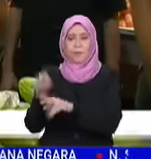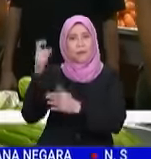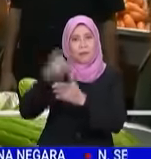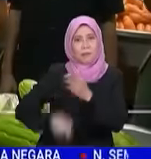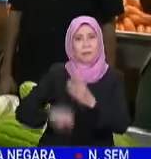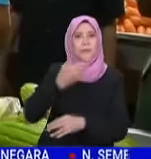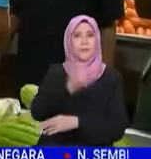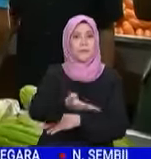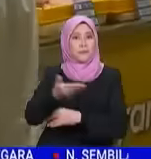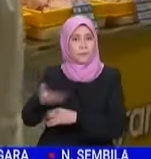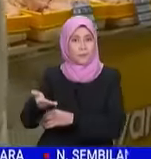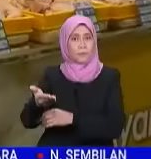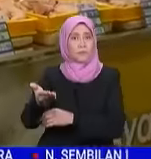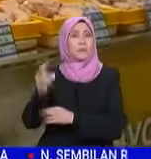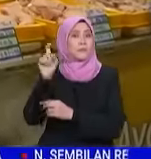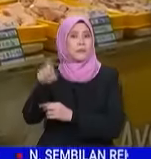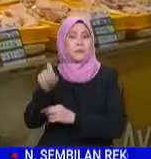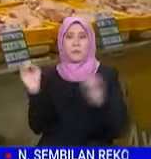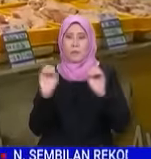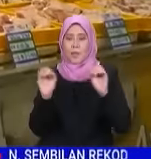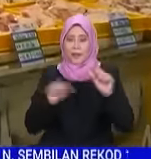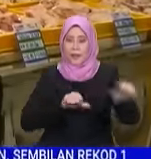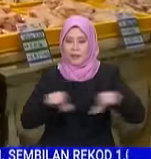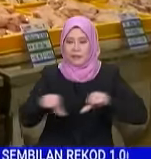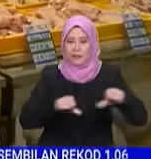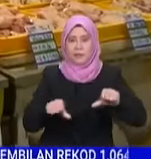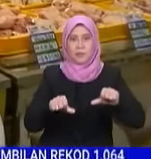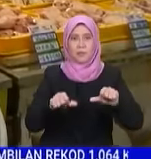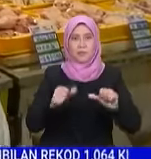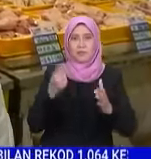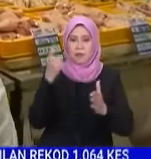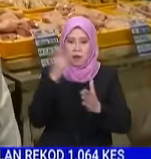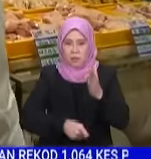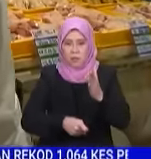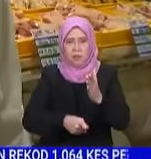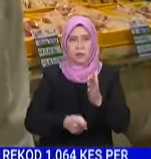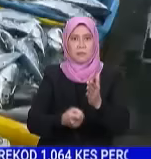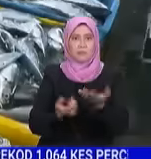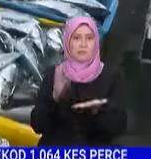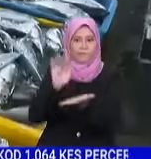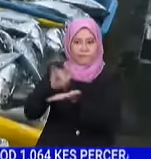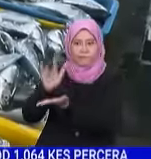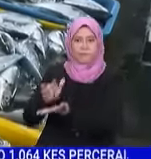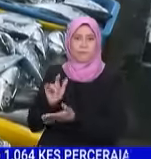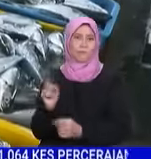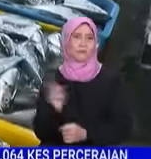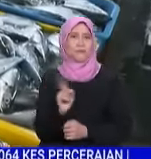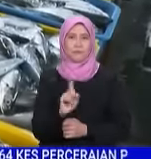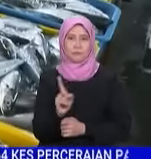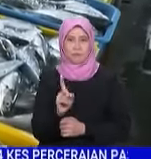barangan ini bagi memastikan tiada aktiviti manipulasi daripada pihak peniaga atau